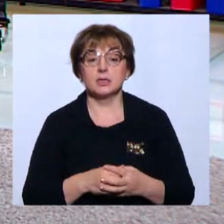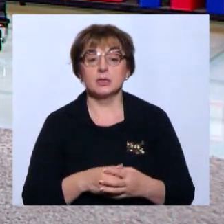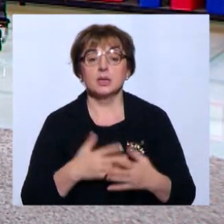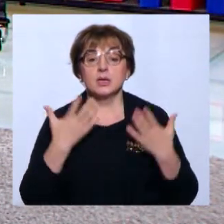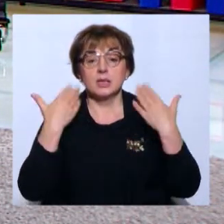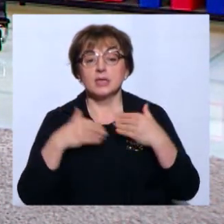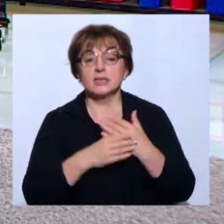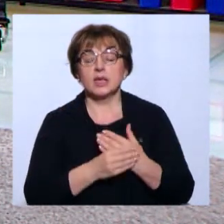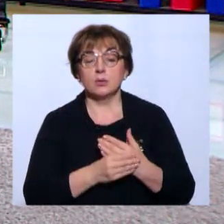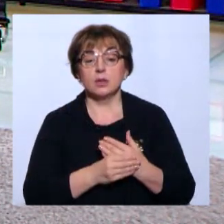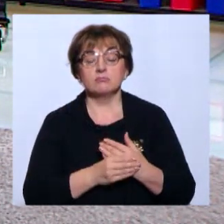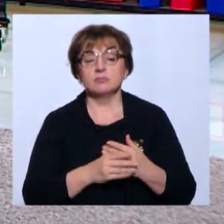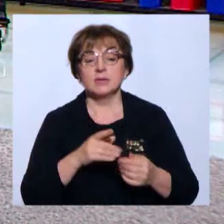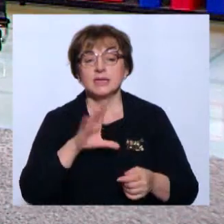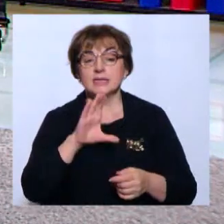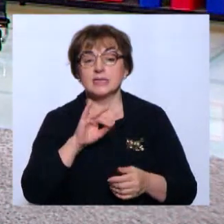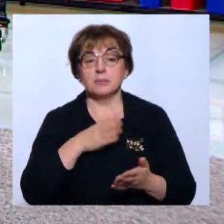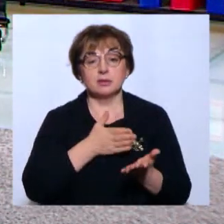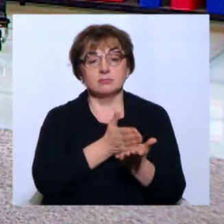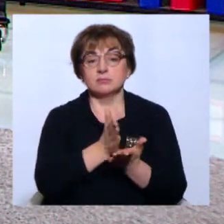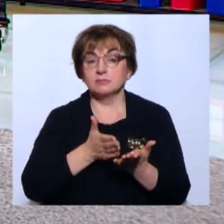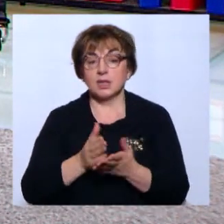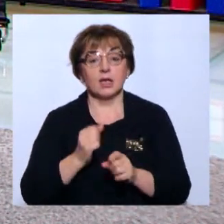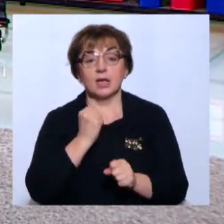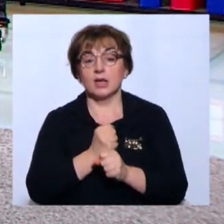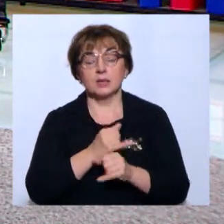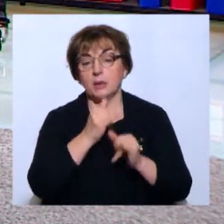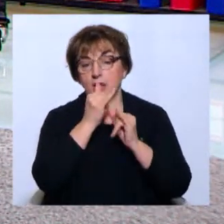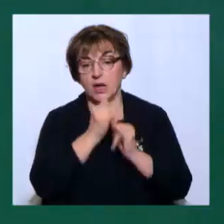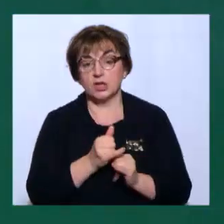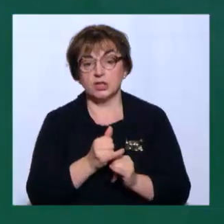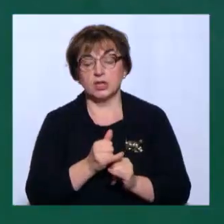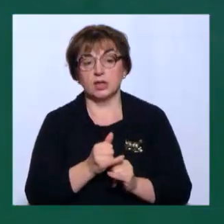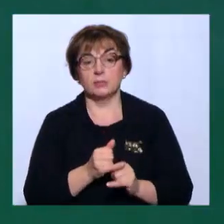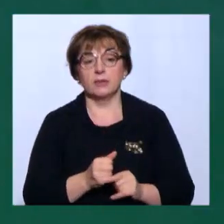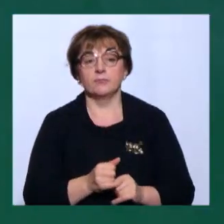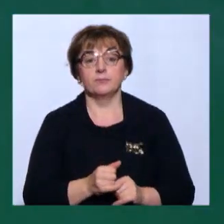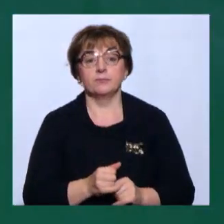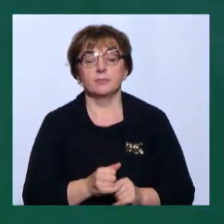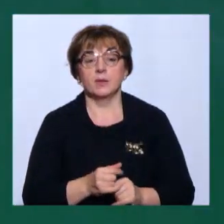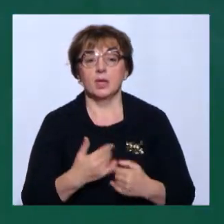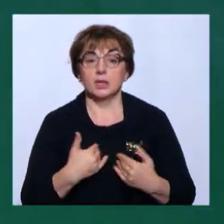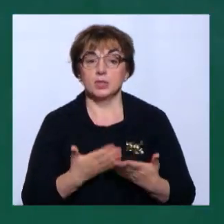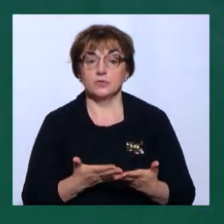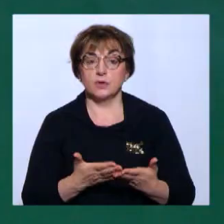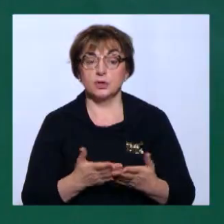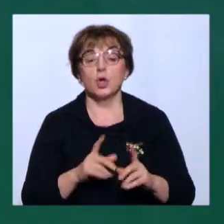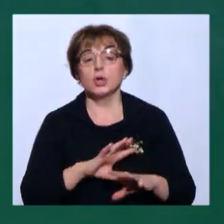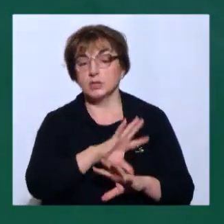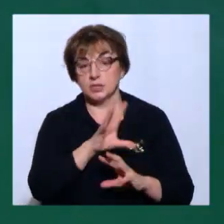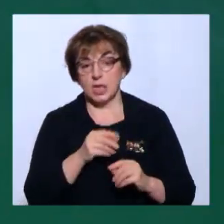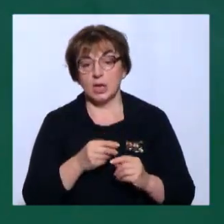სხეული ასიმეტრულია, ანუ მათზე სიმეტრიის ღერძის გავლება არ ხდება. ეხლა ჩვენ მას